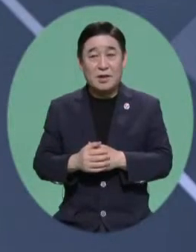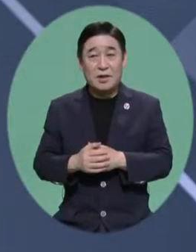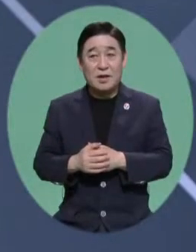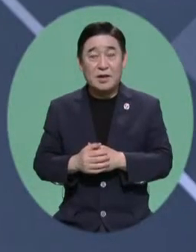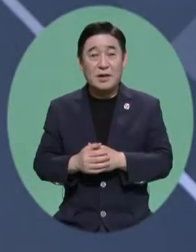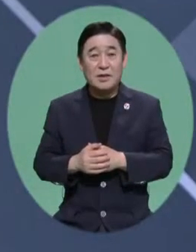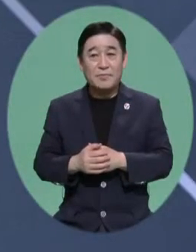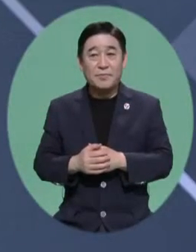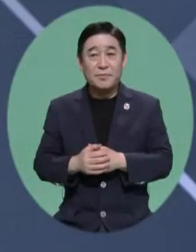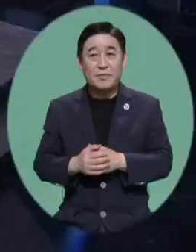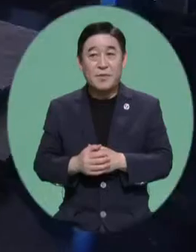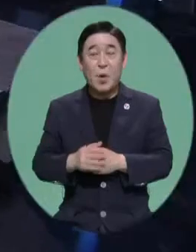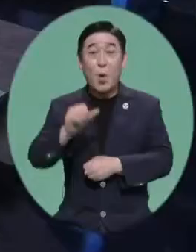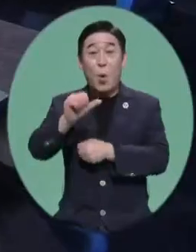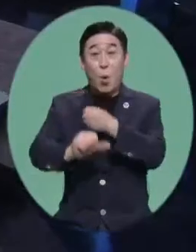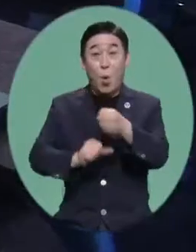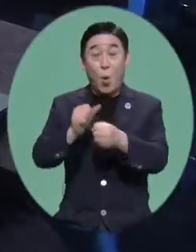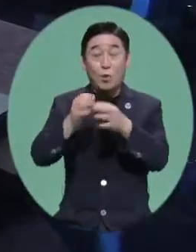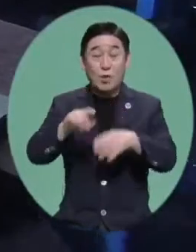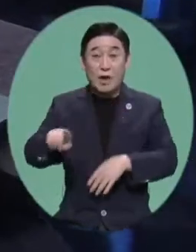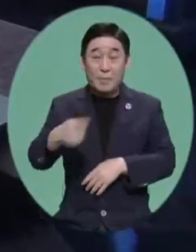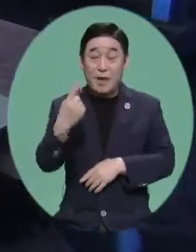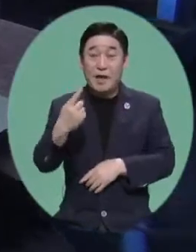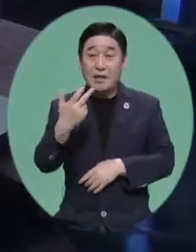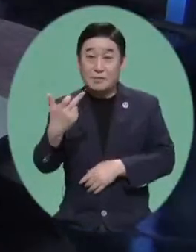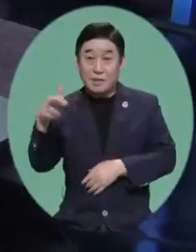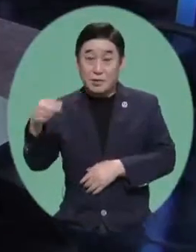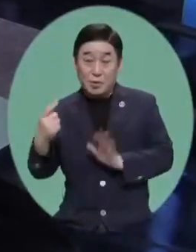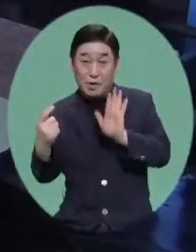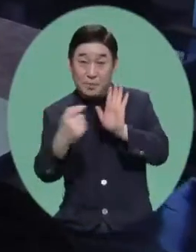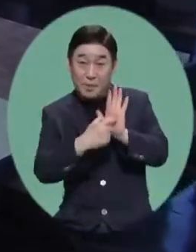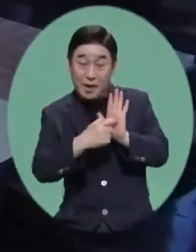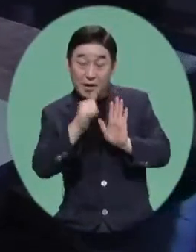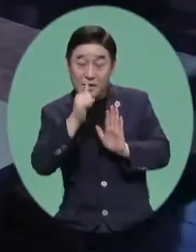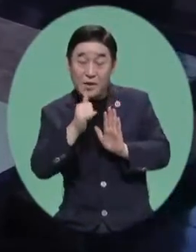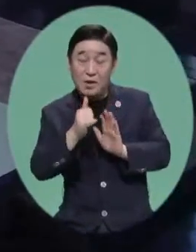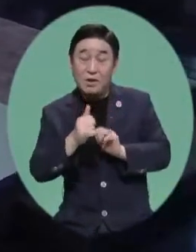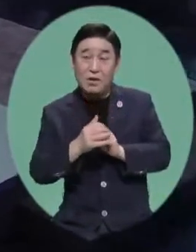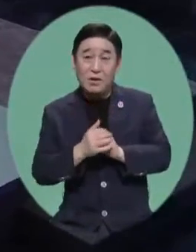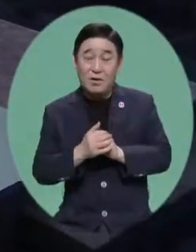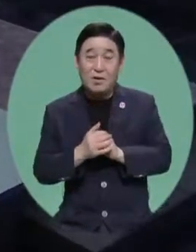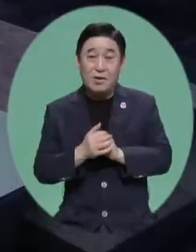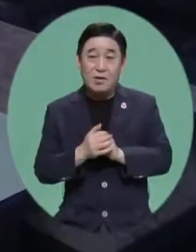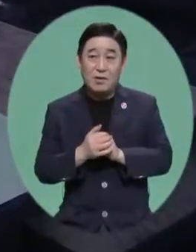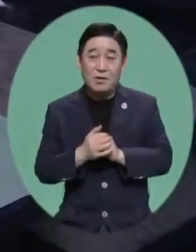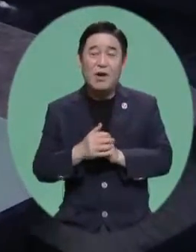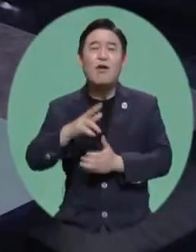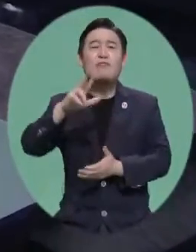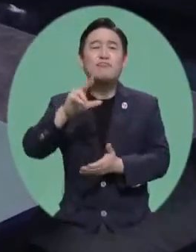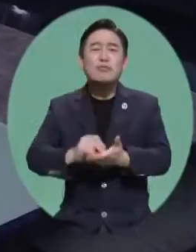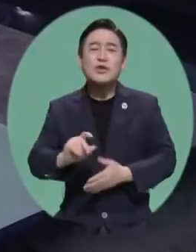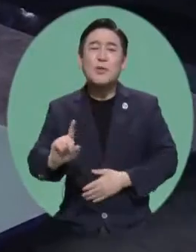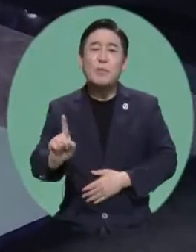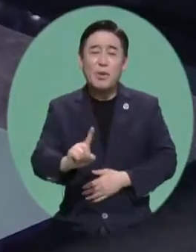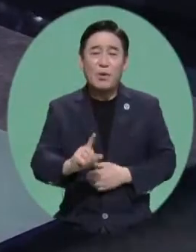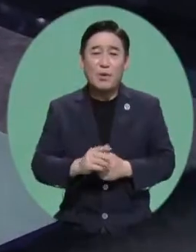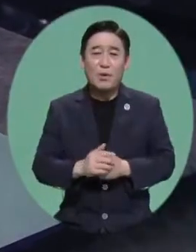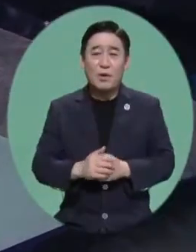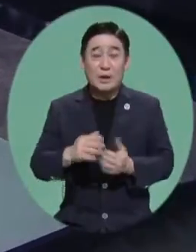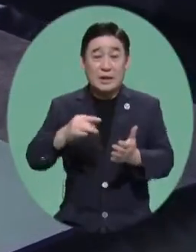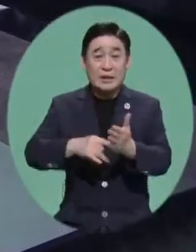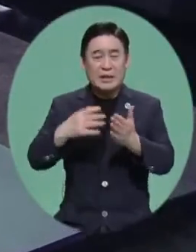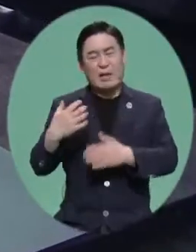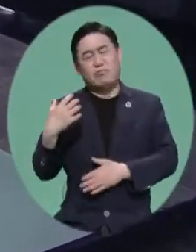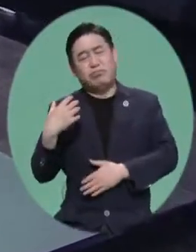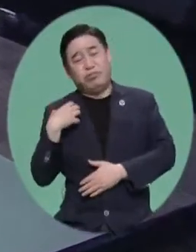전망 에 원 영감 117조 라고 그렇게 나와 있습니다 근데 이게 문제는 이겁니다 조세